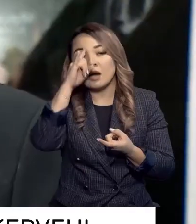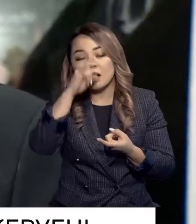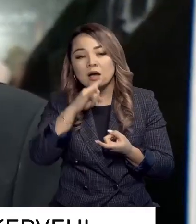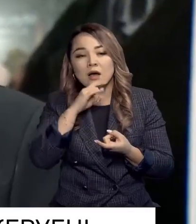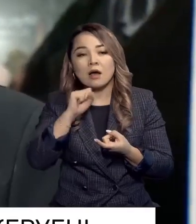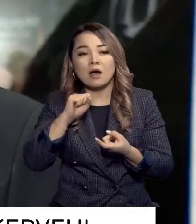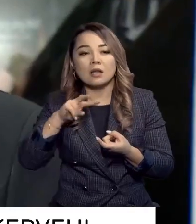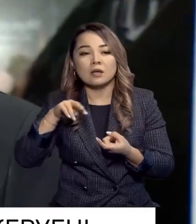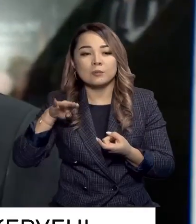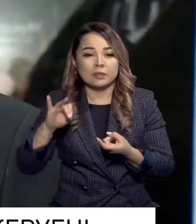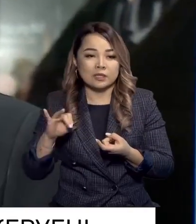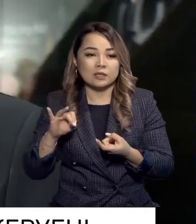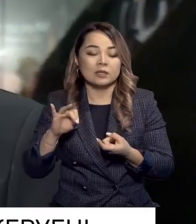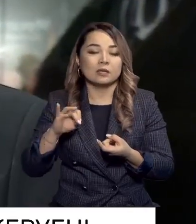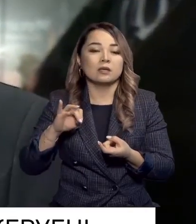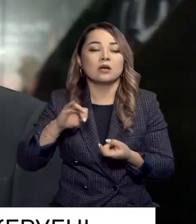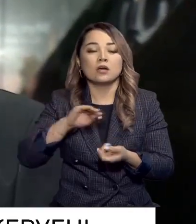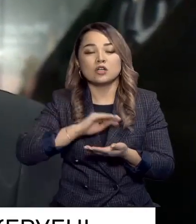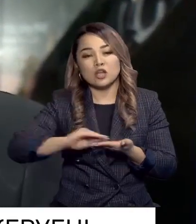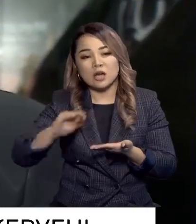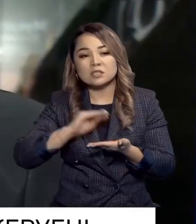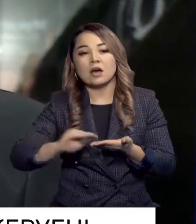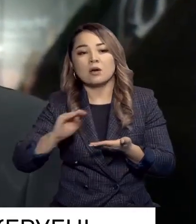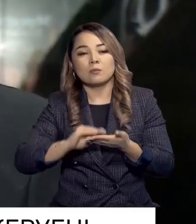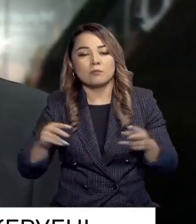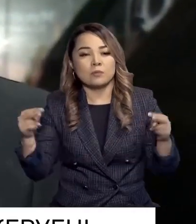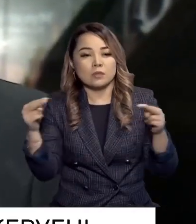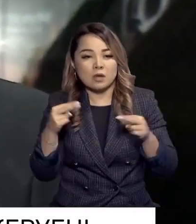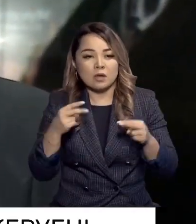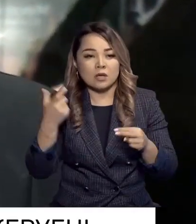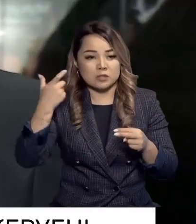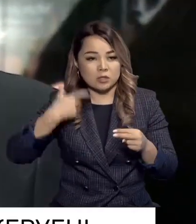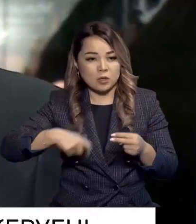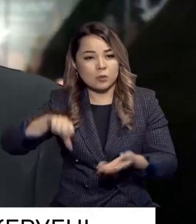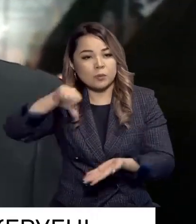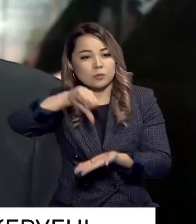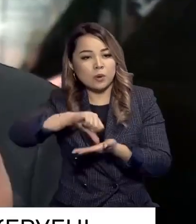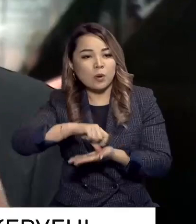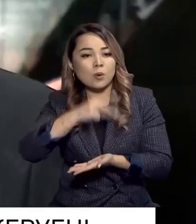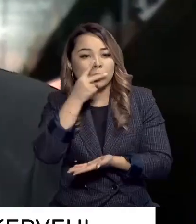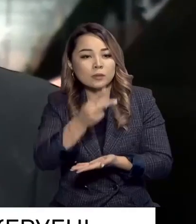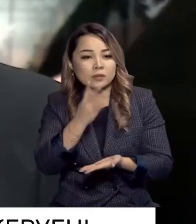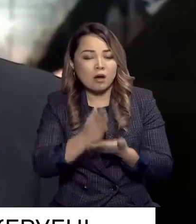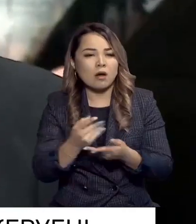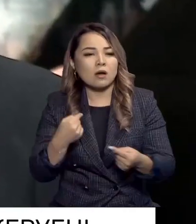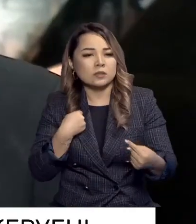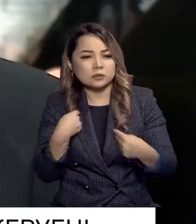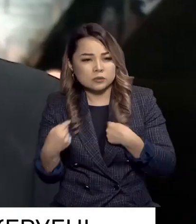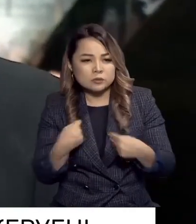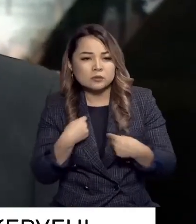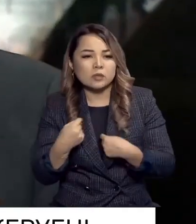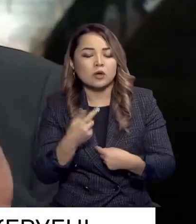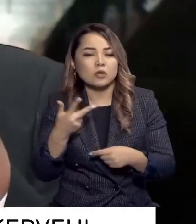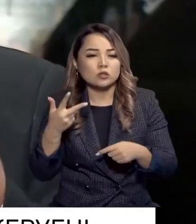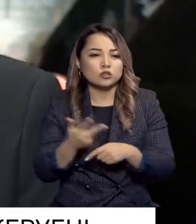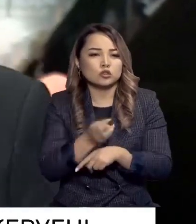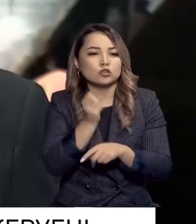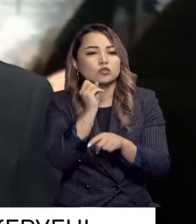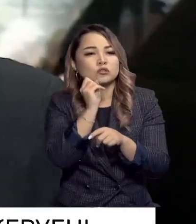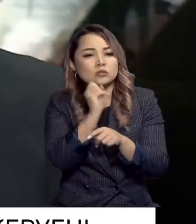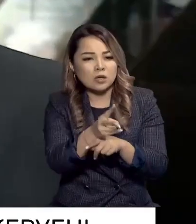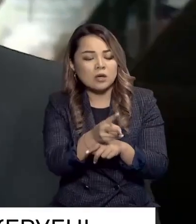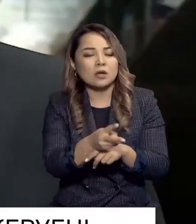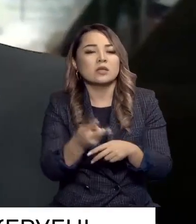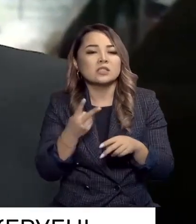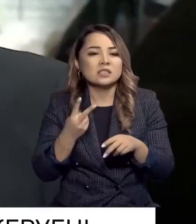жасап шығарғанының куәгері болады. Және осы жолдағы шеккен азаптары үш рет айдауда болып, екі рет